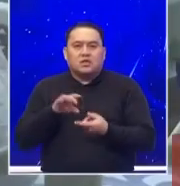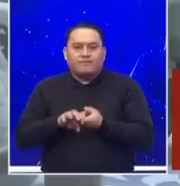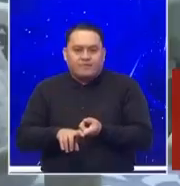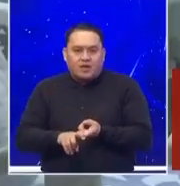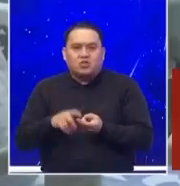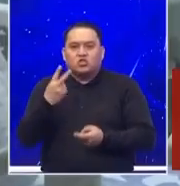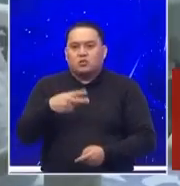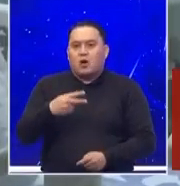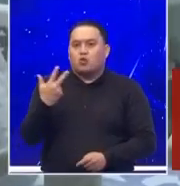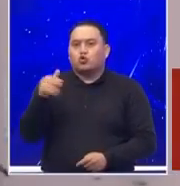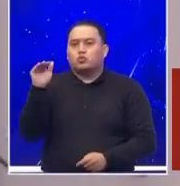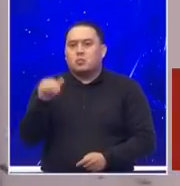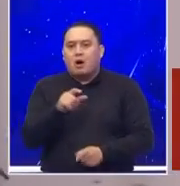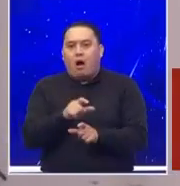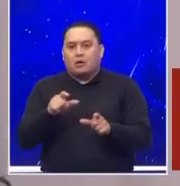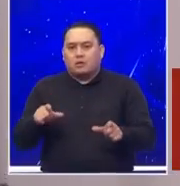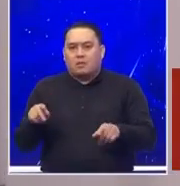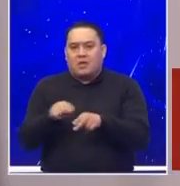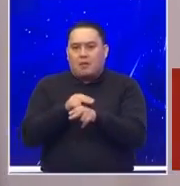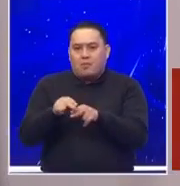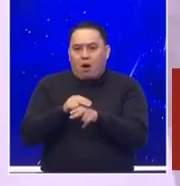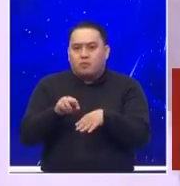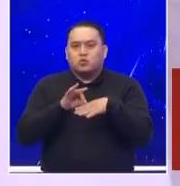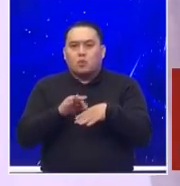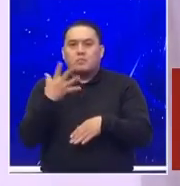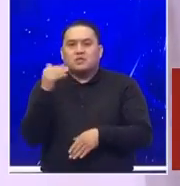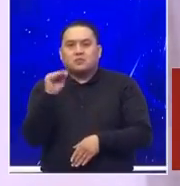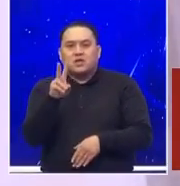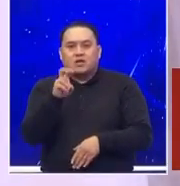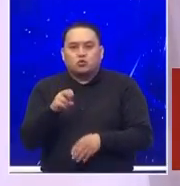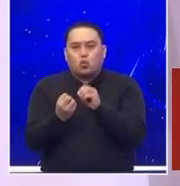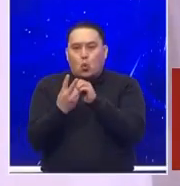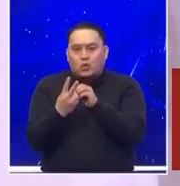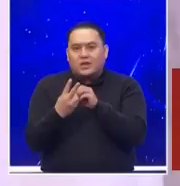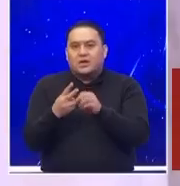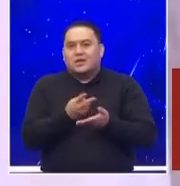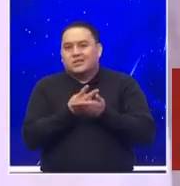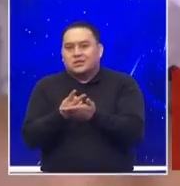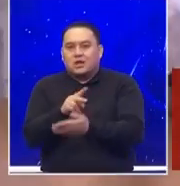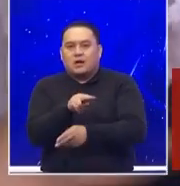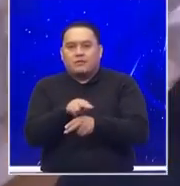инфекциясынан 23 мыңға жуық науқас ем қабылдауда. 5212 стационарда